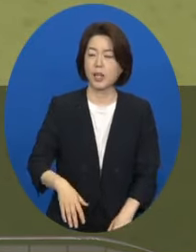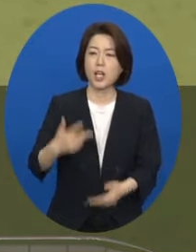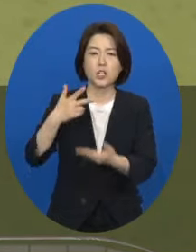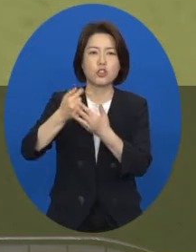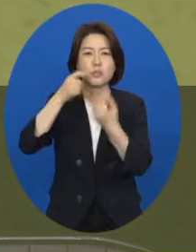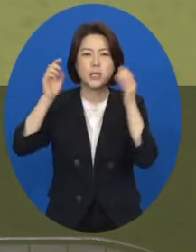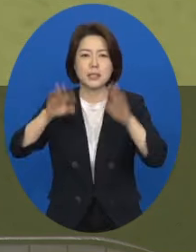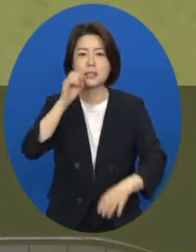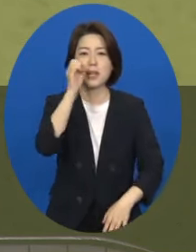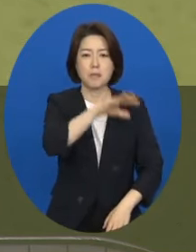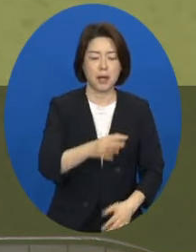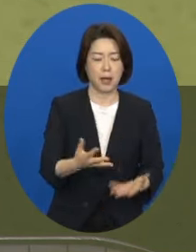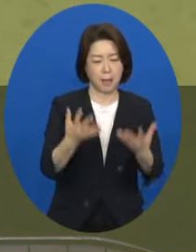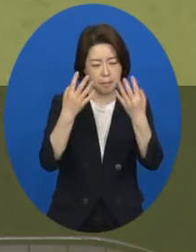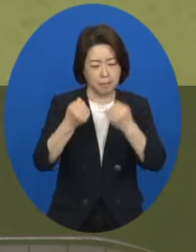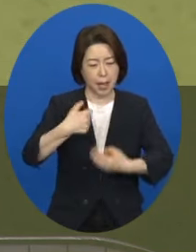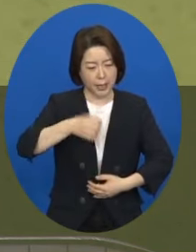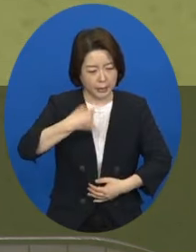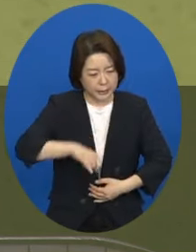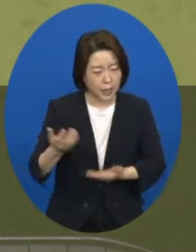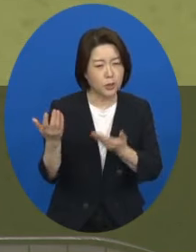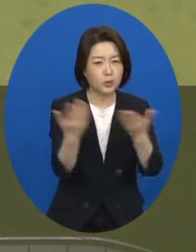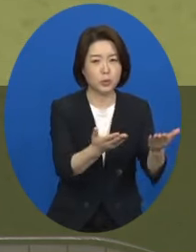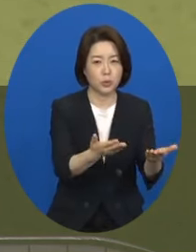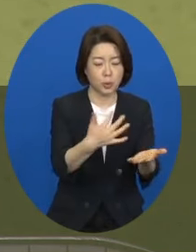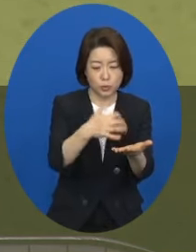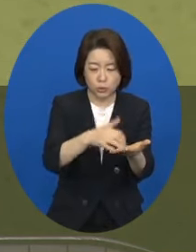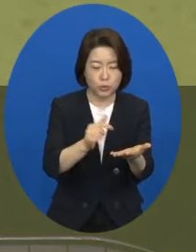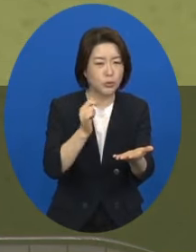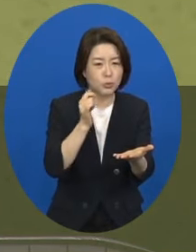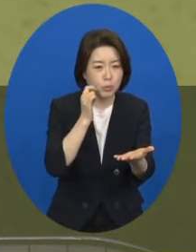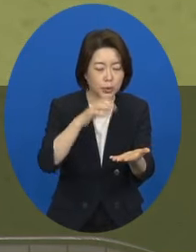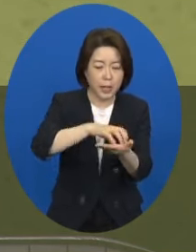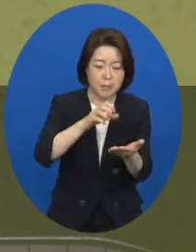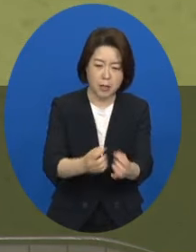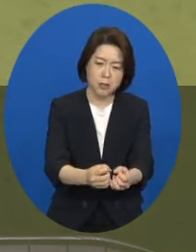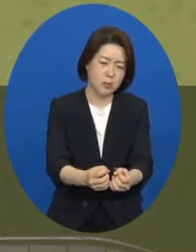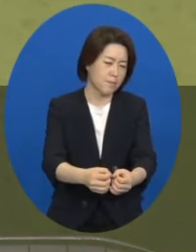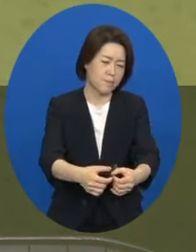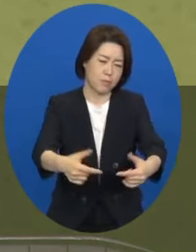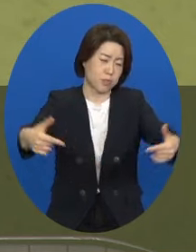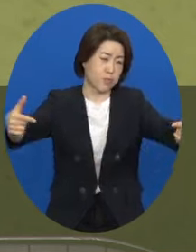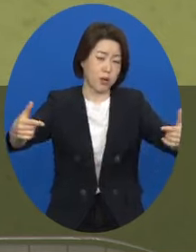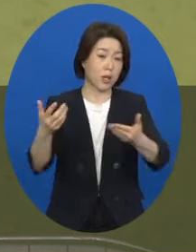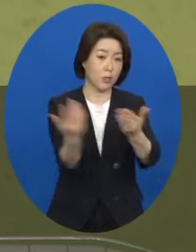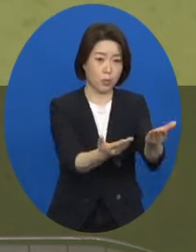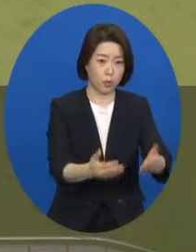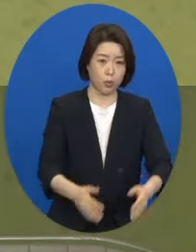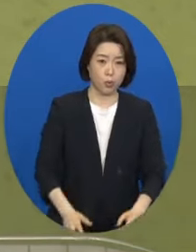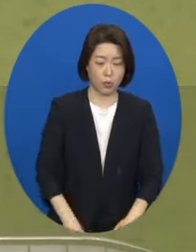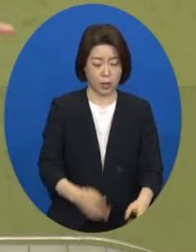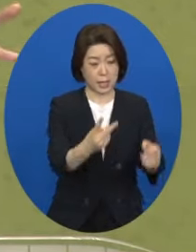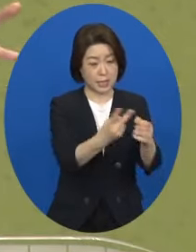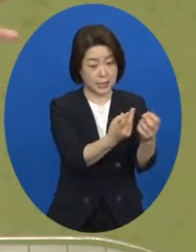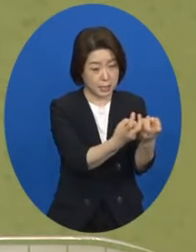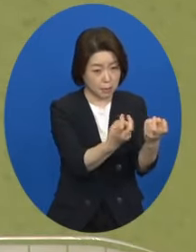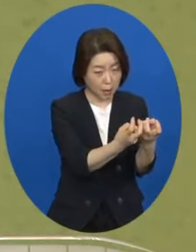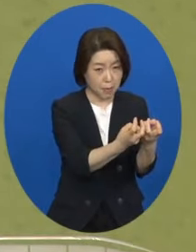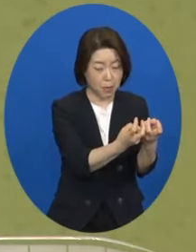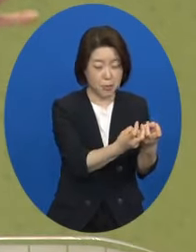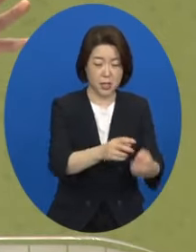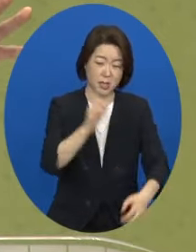많은 자손을 주겠다. 자손이 셀 수 없을 만큼 불어나게 하겠다. 어떻게 보면 차선이 어떻게 보면 최악이라고 할 수